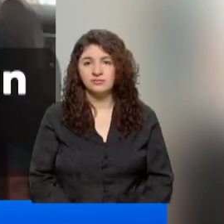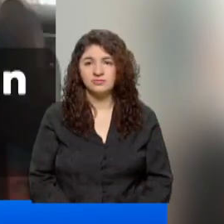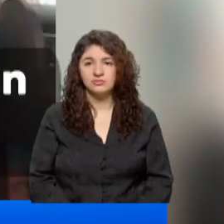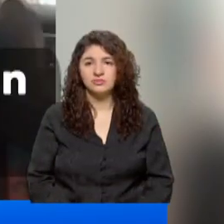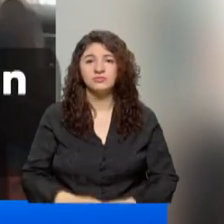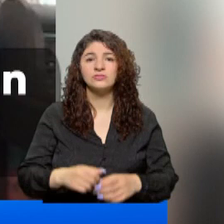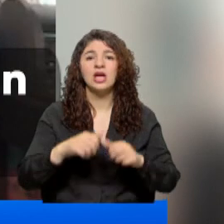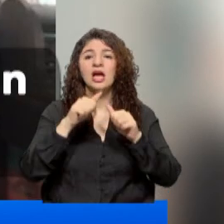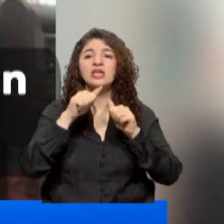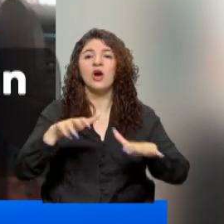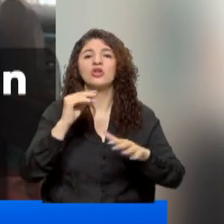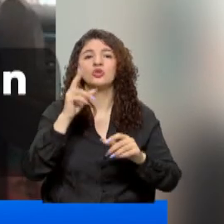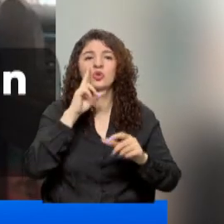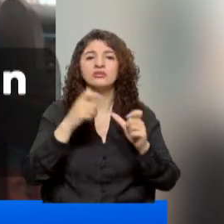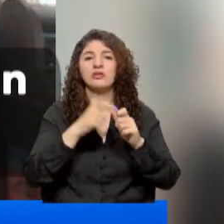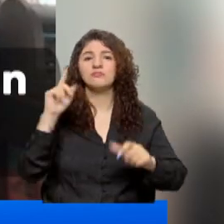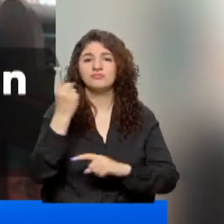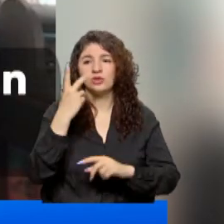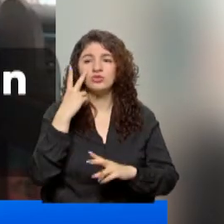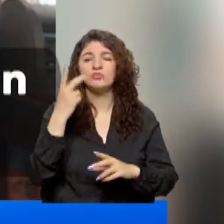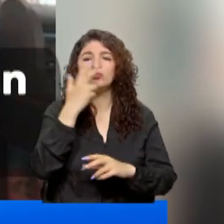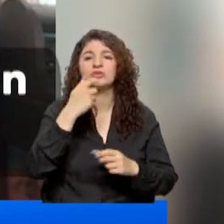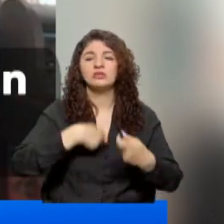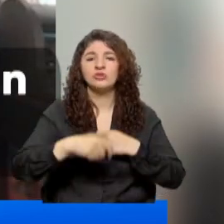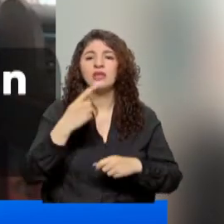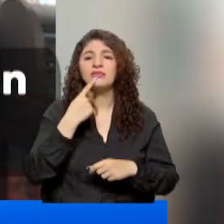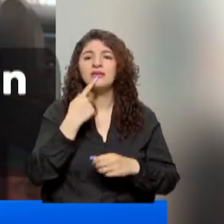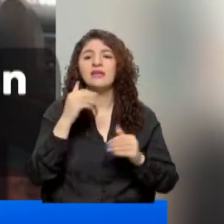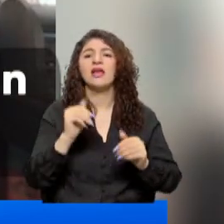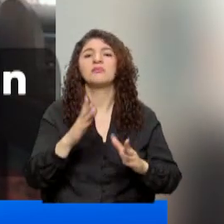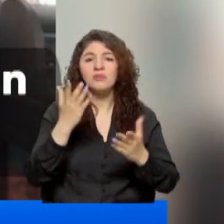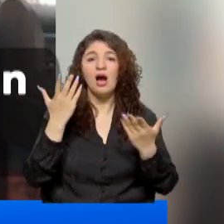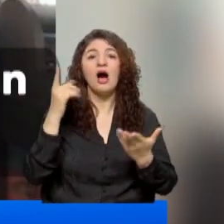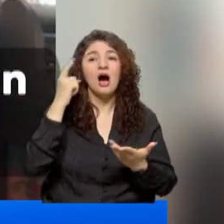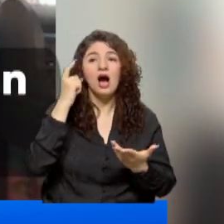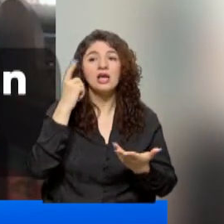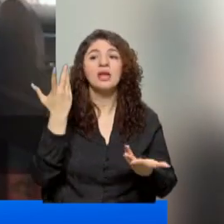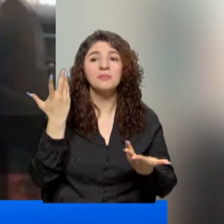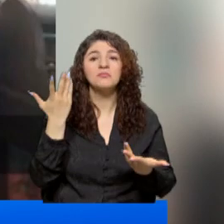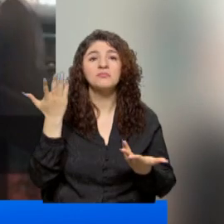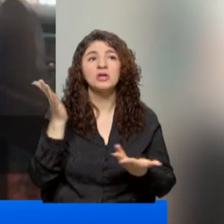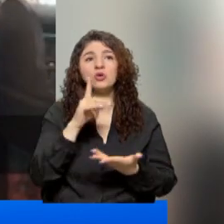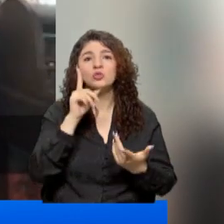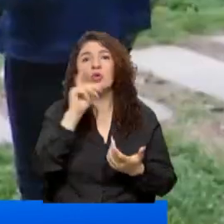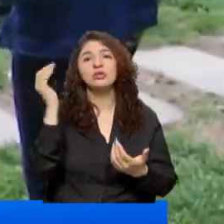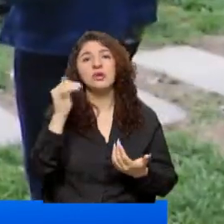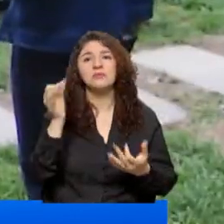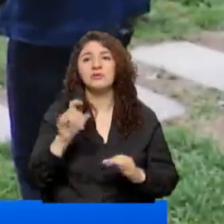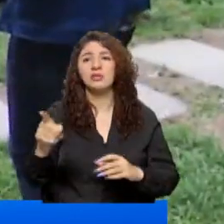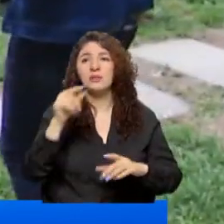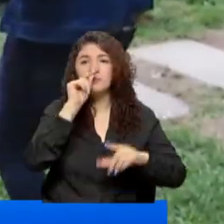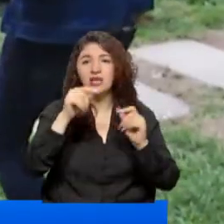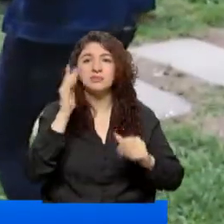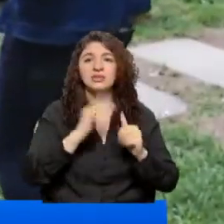şeyin en son genelgede yine müzik sektörünün dile gelmemesi bak da hakikaten başka sorular getirmeye başlar